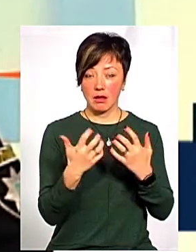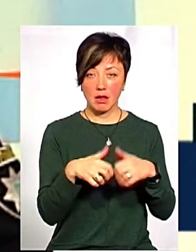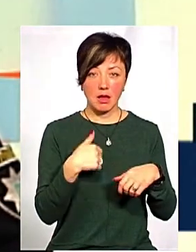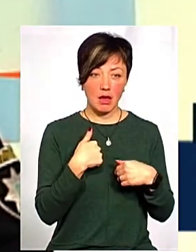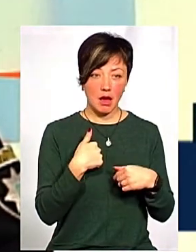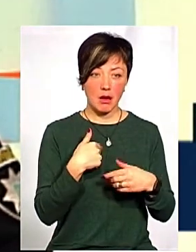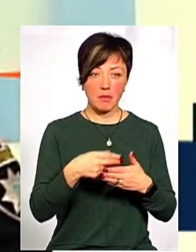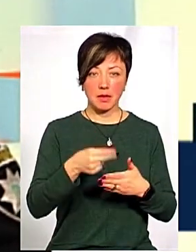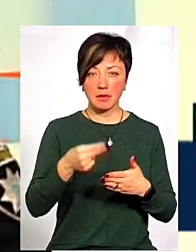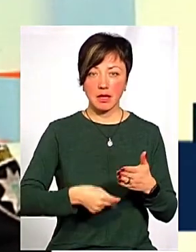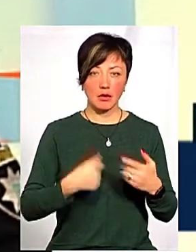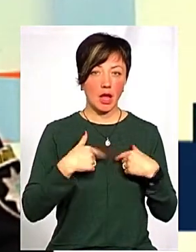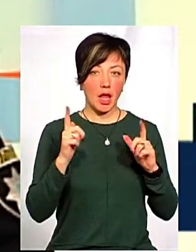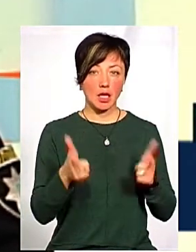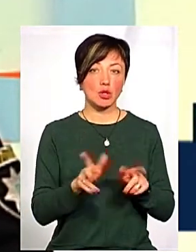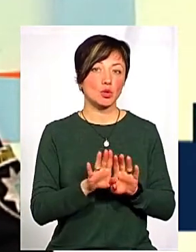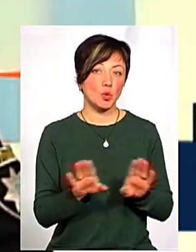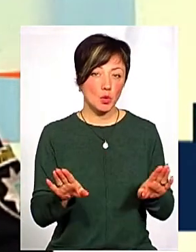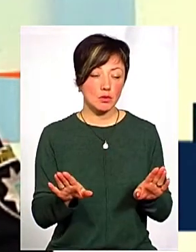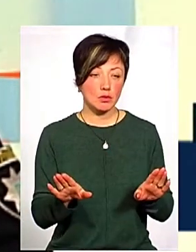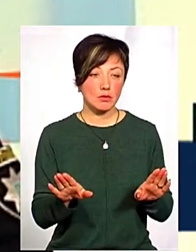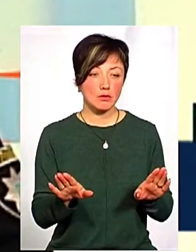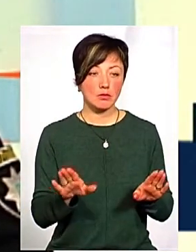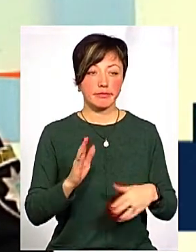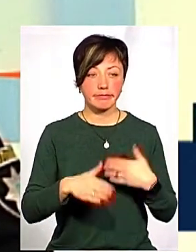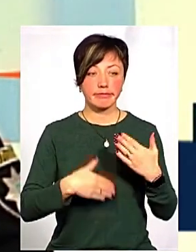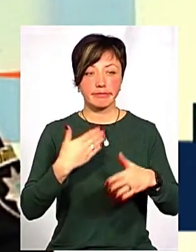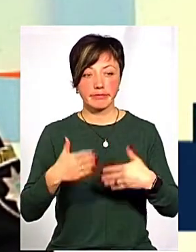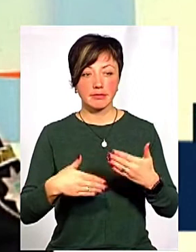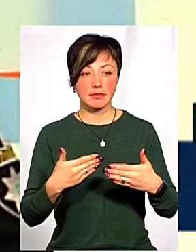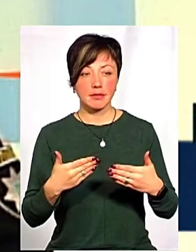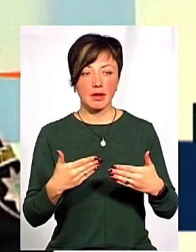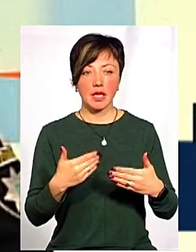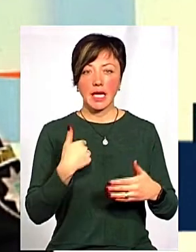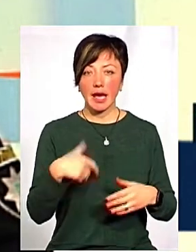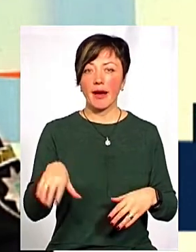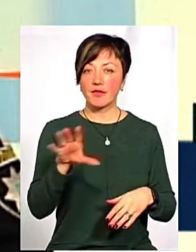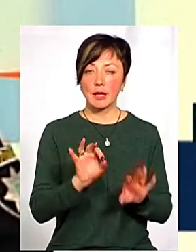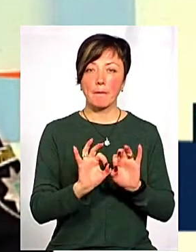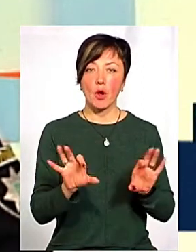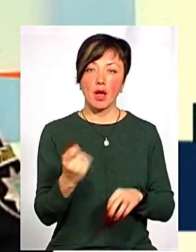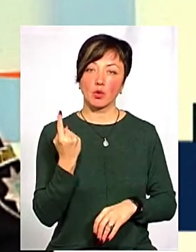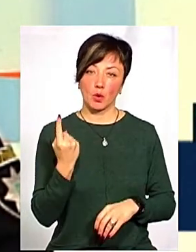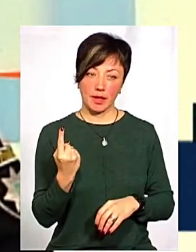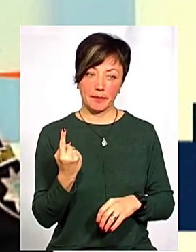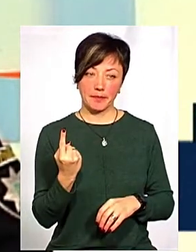там підписав, що я не согласен, там пішло-поїхало. Я всім пояснюю одне.